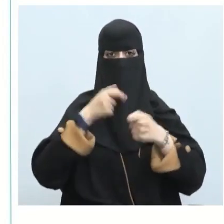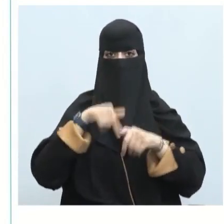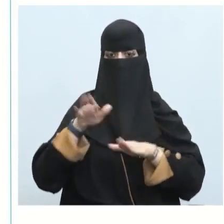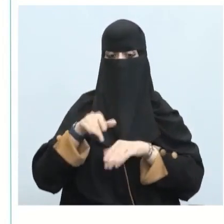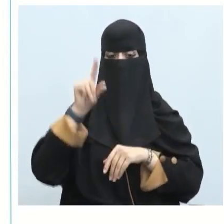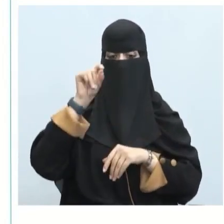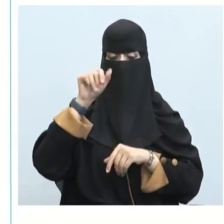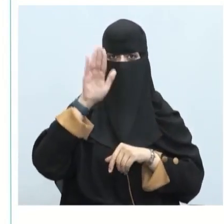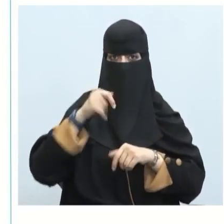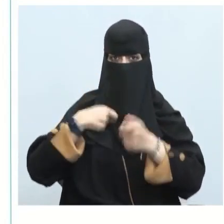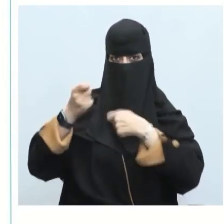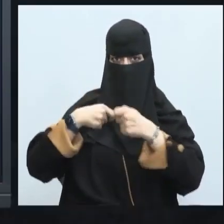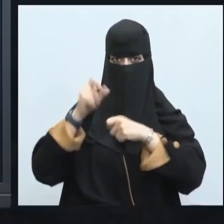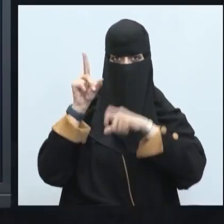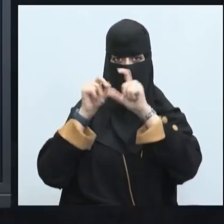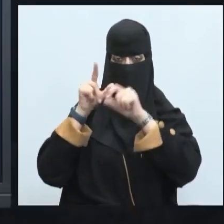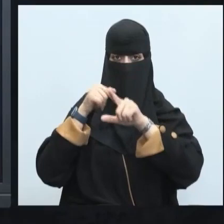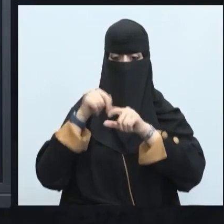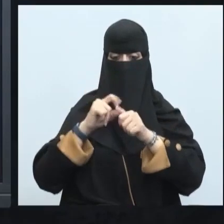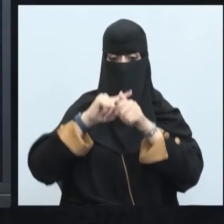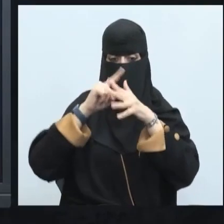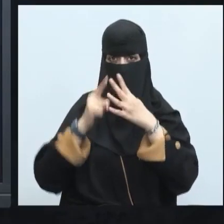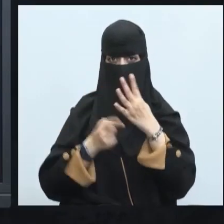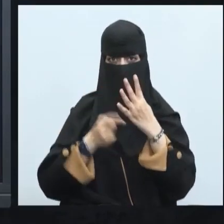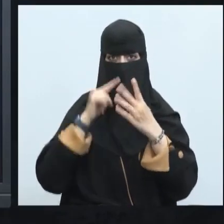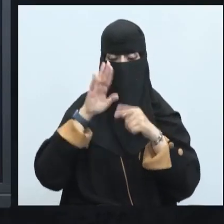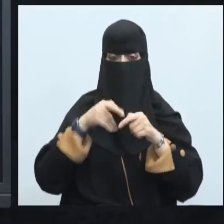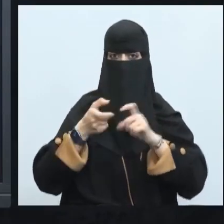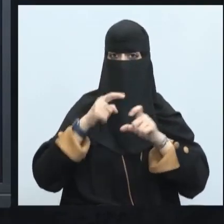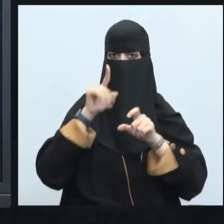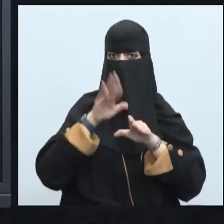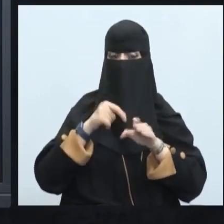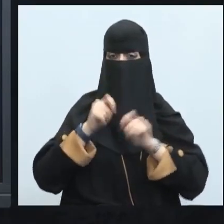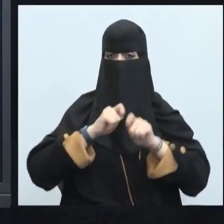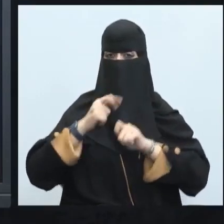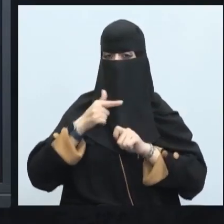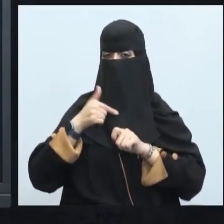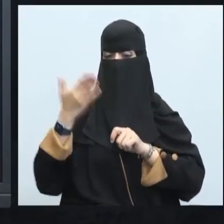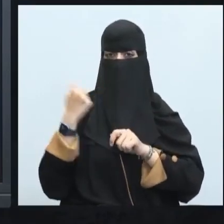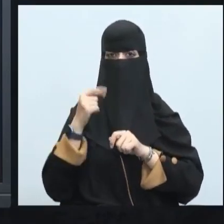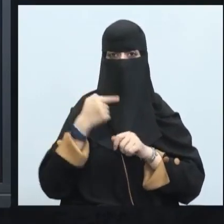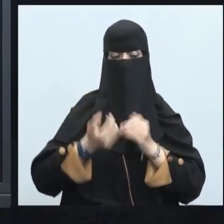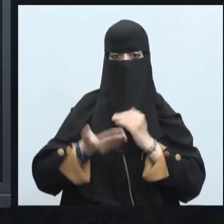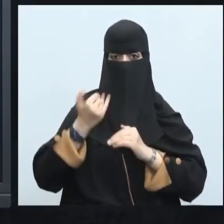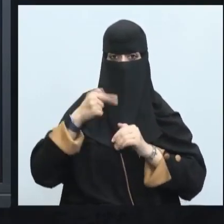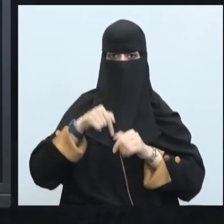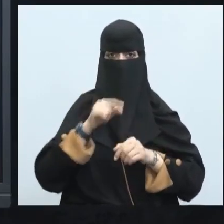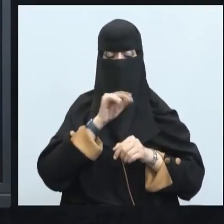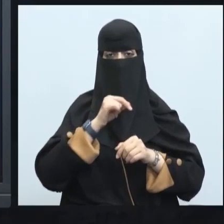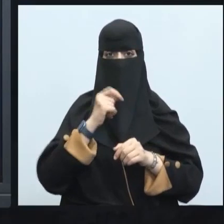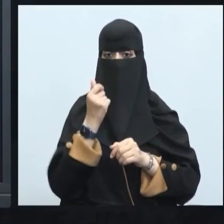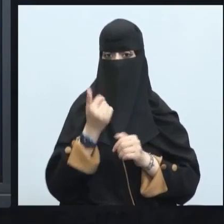مميزات التسويق الكتروني مقارنه بادوات التسويق التقليديه عائد الاستثمار